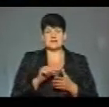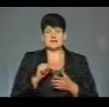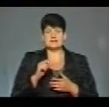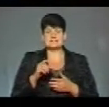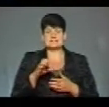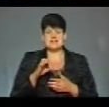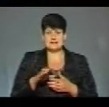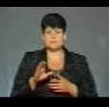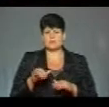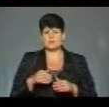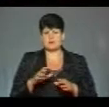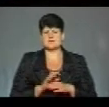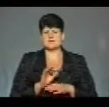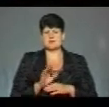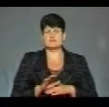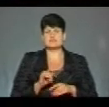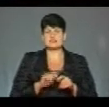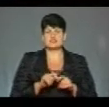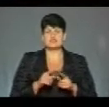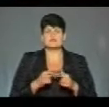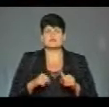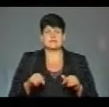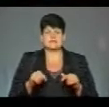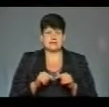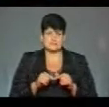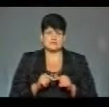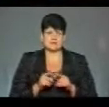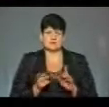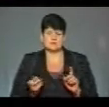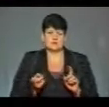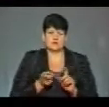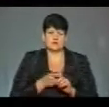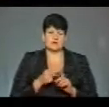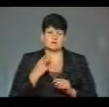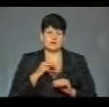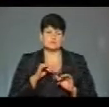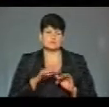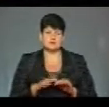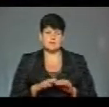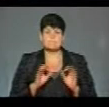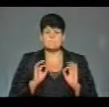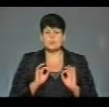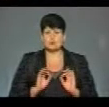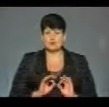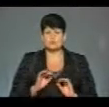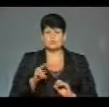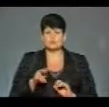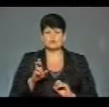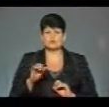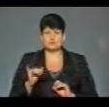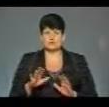я його направив у слідче відділення Кременецького УП для долучення до кримінального провадження. Прокурор Леонід Бучковський подав